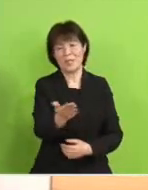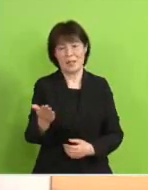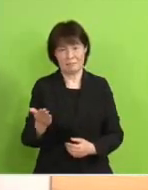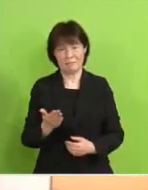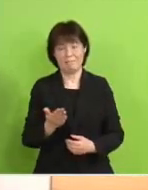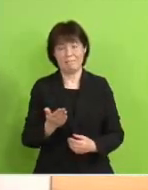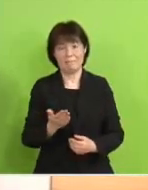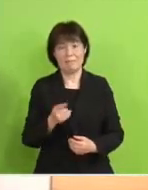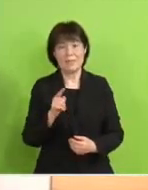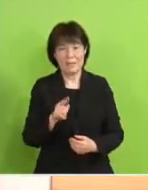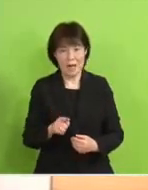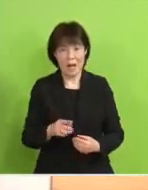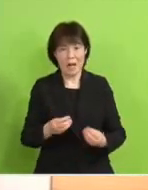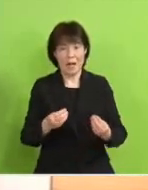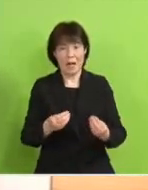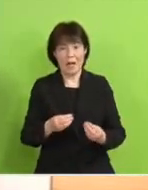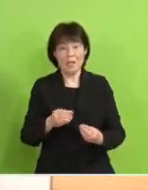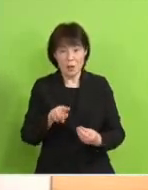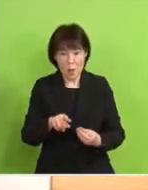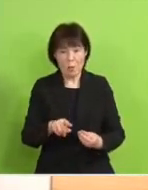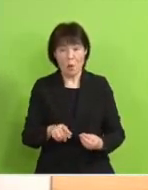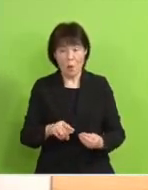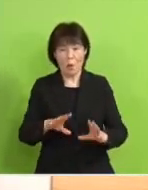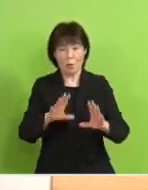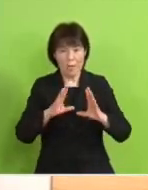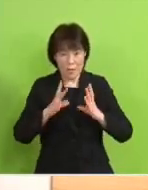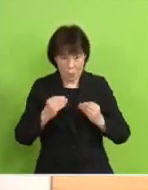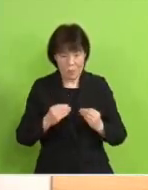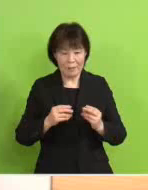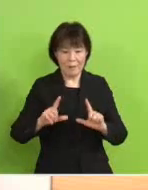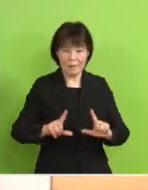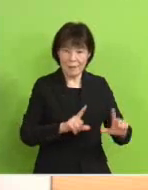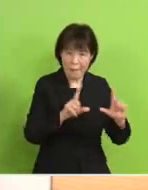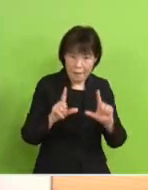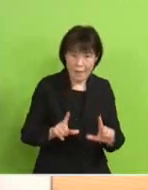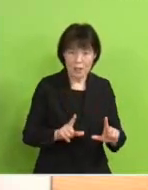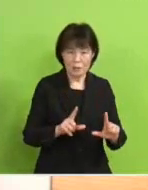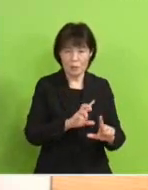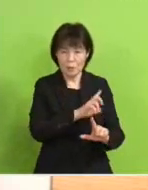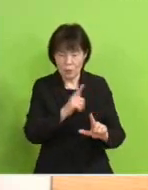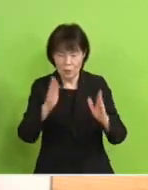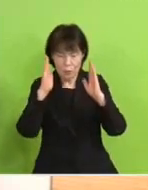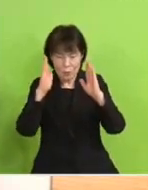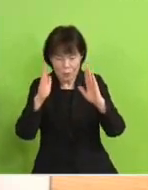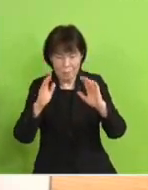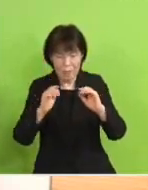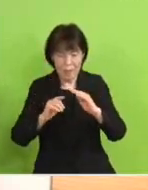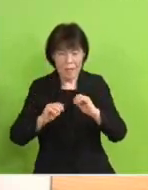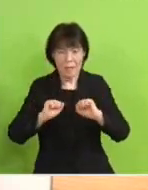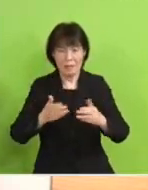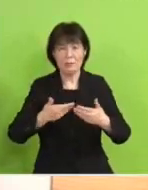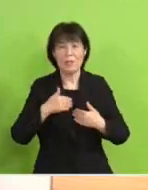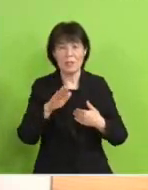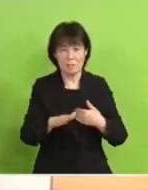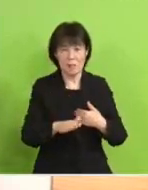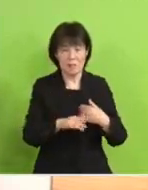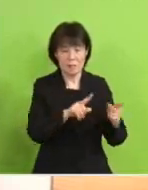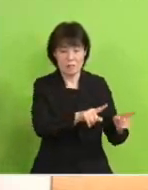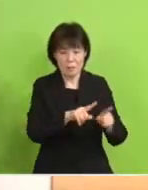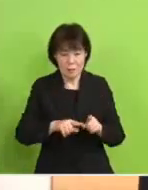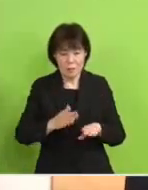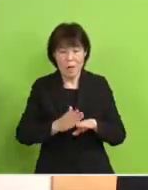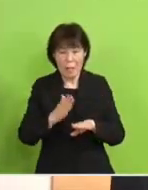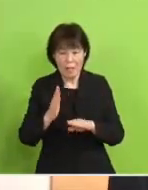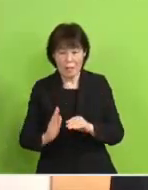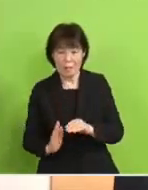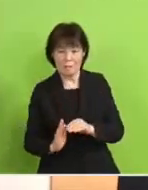に要請を受け止めて、事業にせよ生活にせよ一生懸命やってくれています。でそのおかげで上